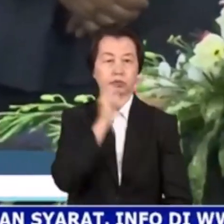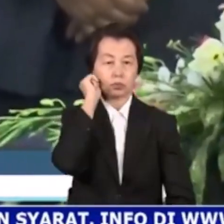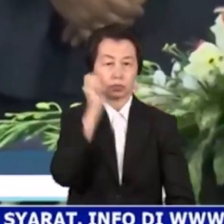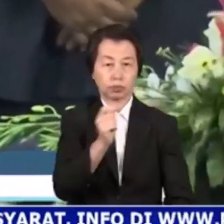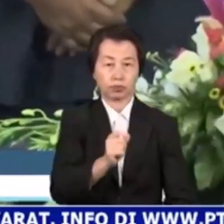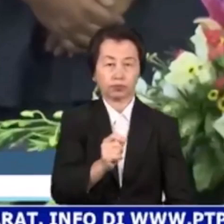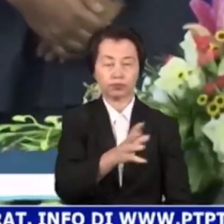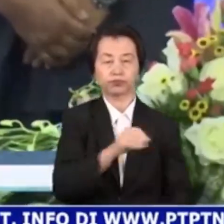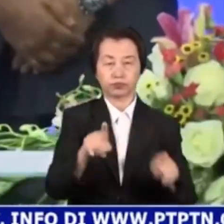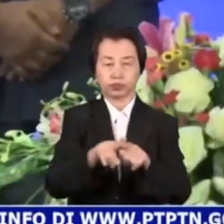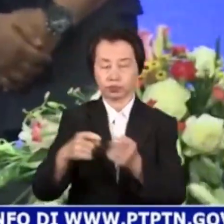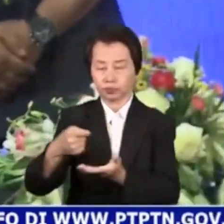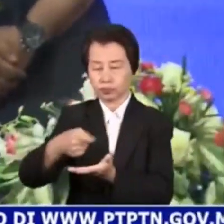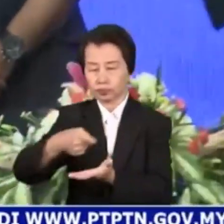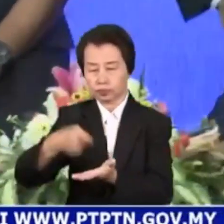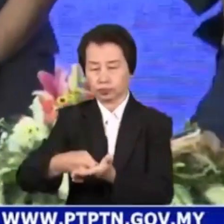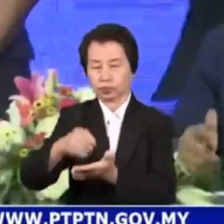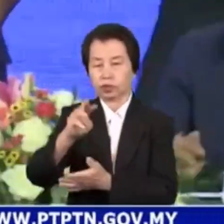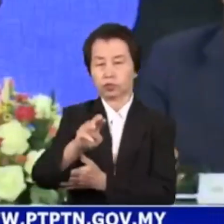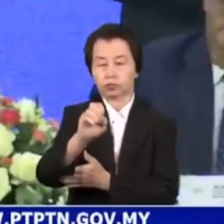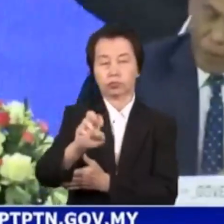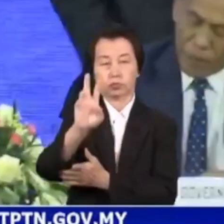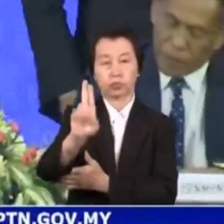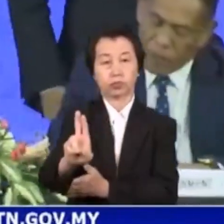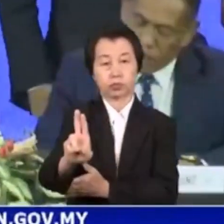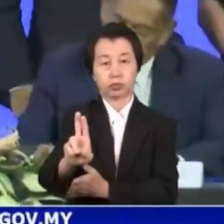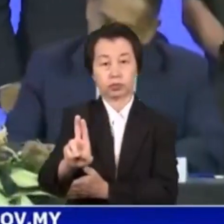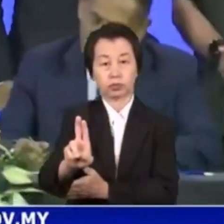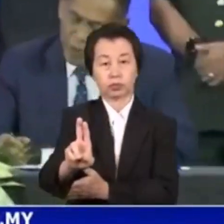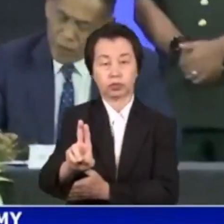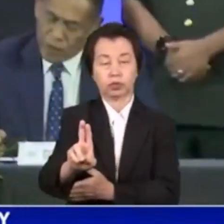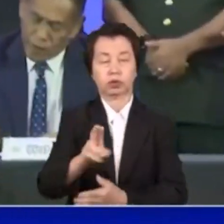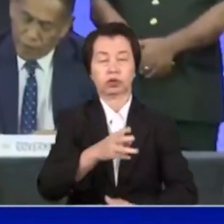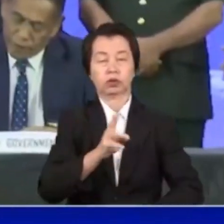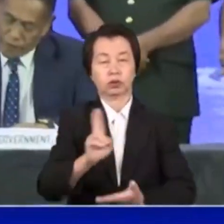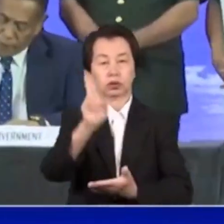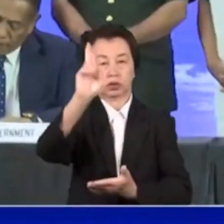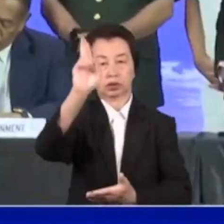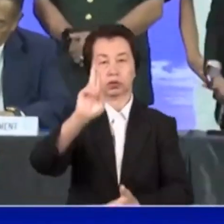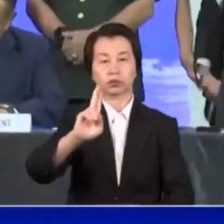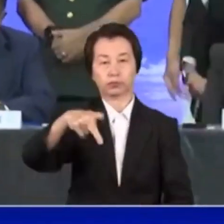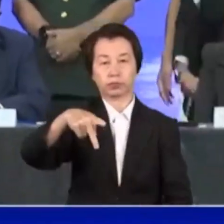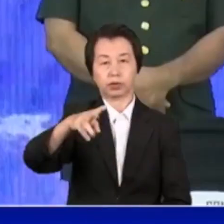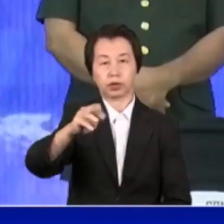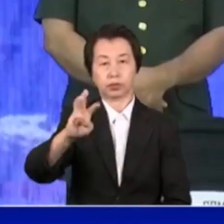Aziz. Turut dimeterai memorandum persefahaman MOU Universiti Pertahanan Nasional Malaysia